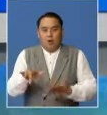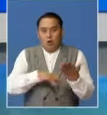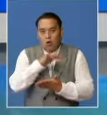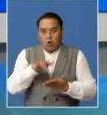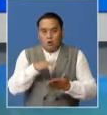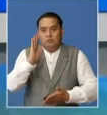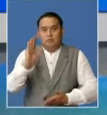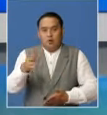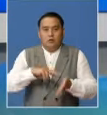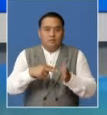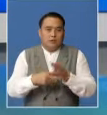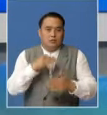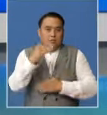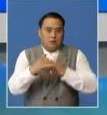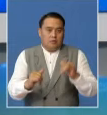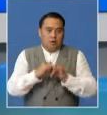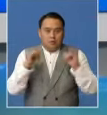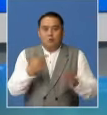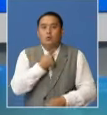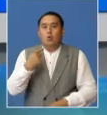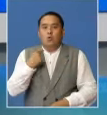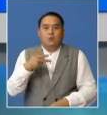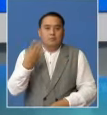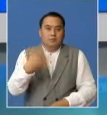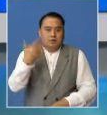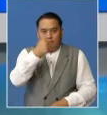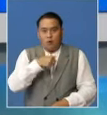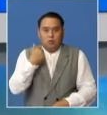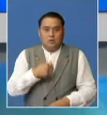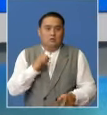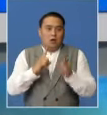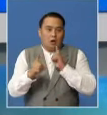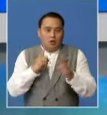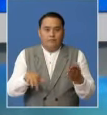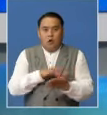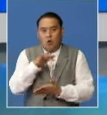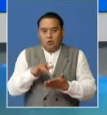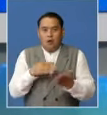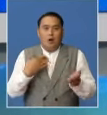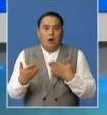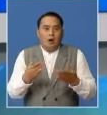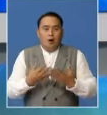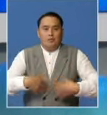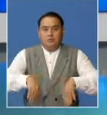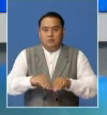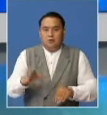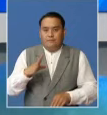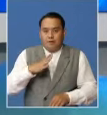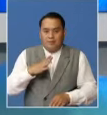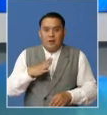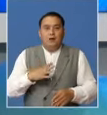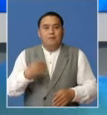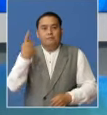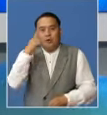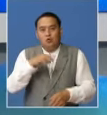Город будущего. План перспективного развития Талдыкургана до 2050 года обсудили на заседании городского общественного совета.